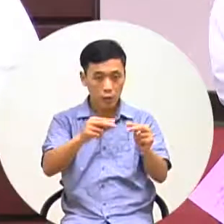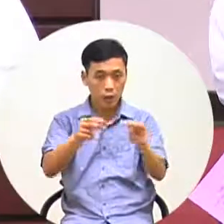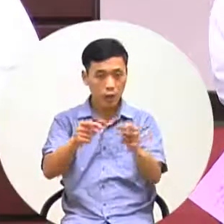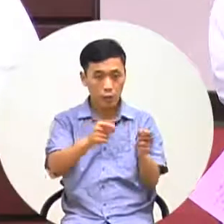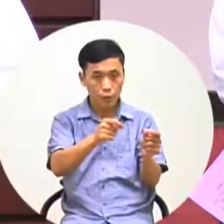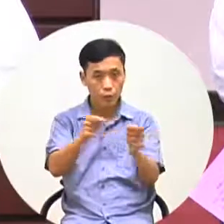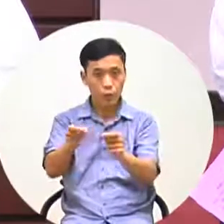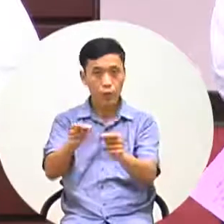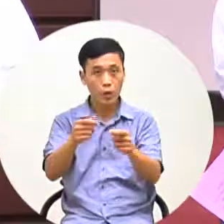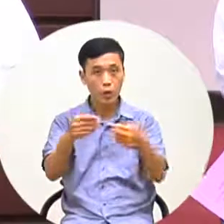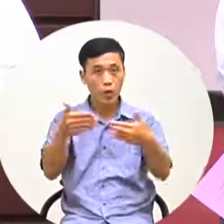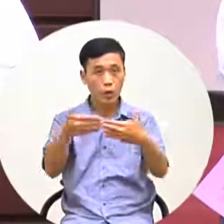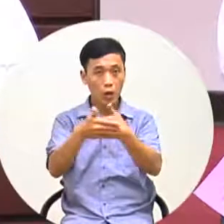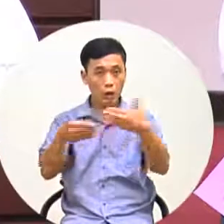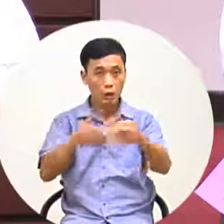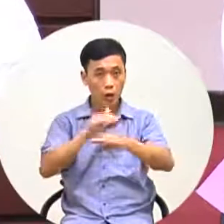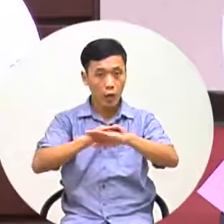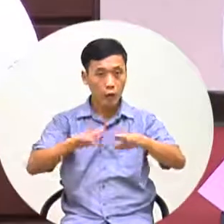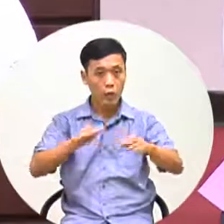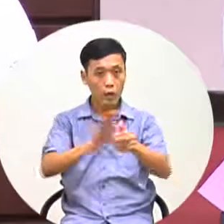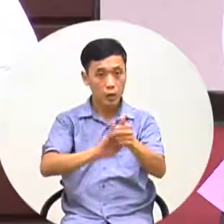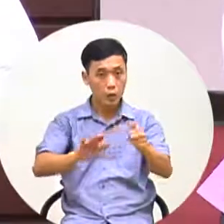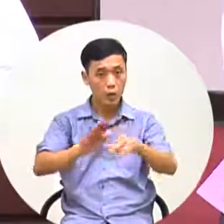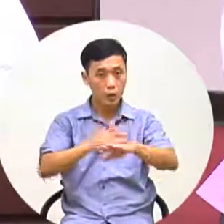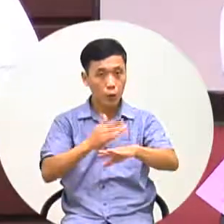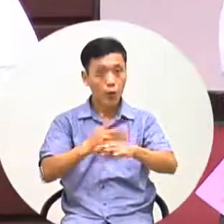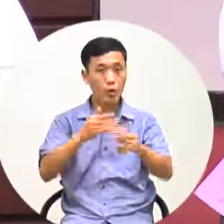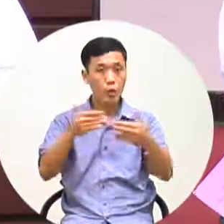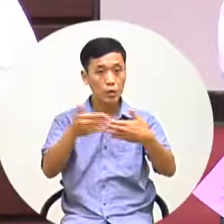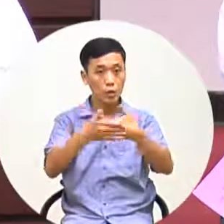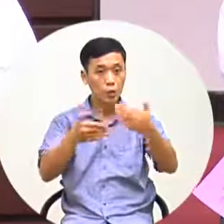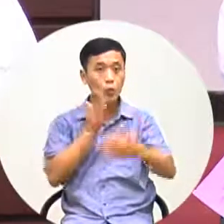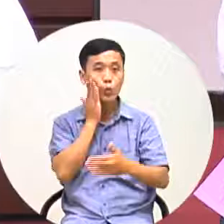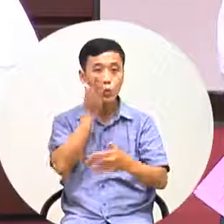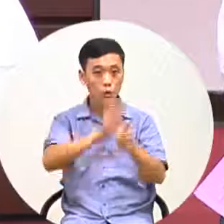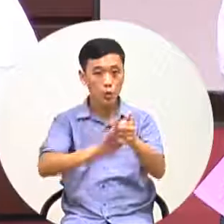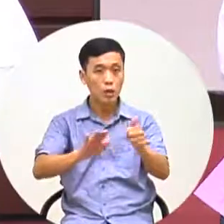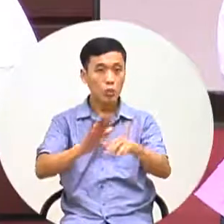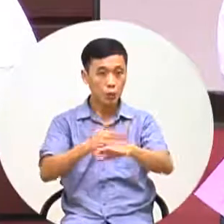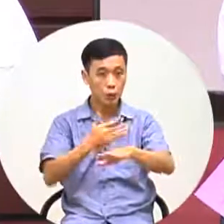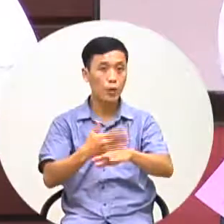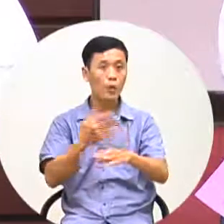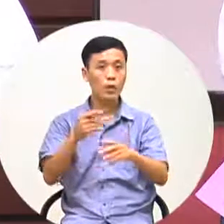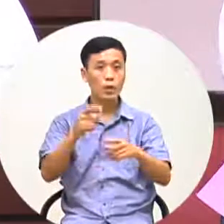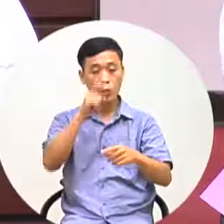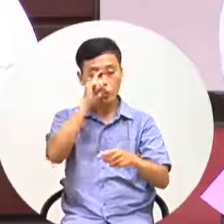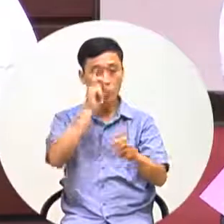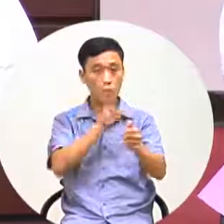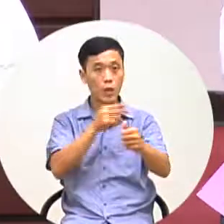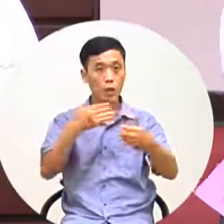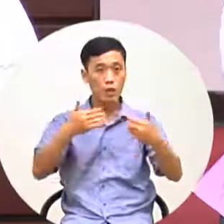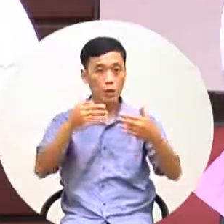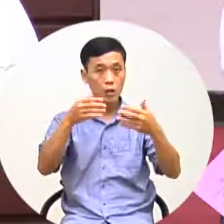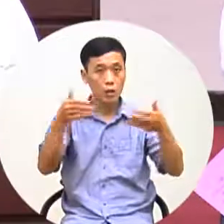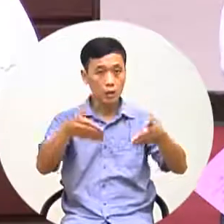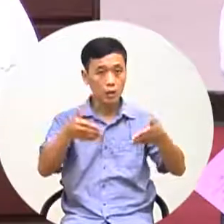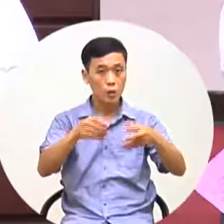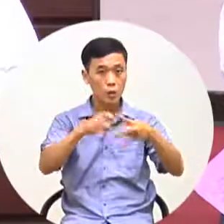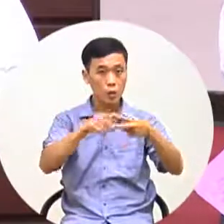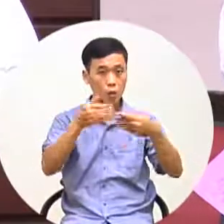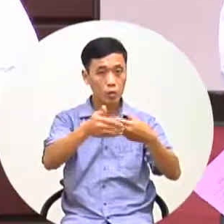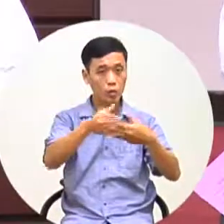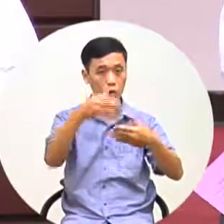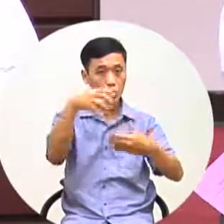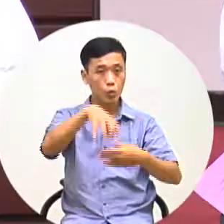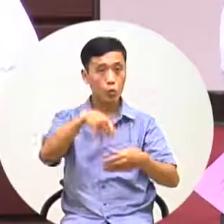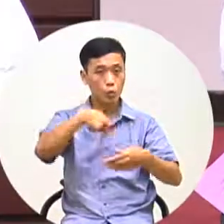影响整体交通的顺畅。而我们请我们新工处马上来做一个处理，做一个现场的勘测，这不是平常的